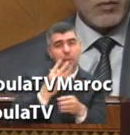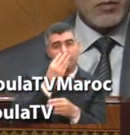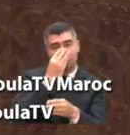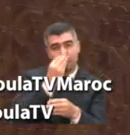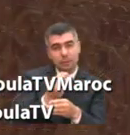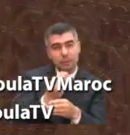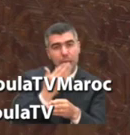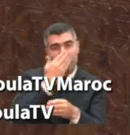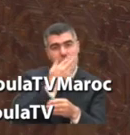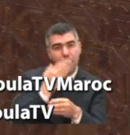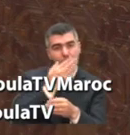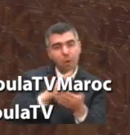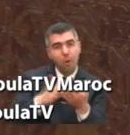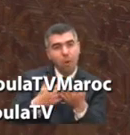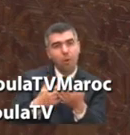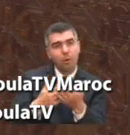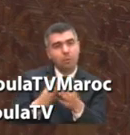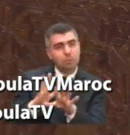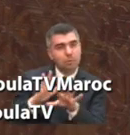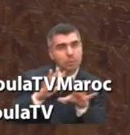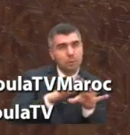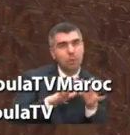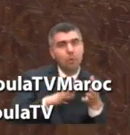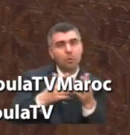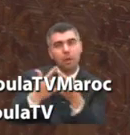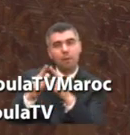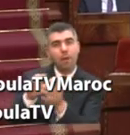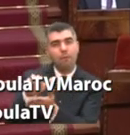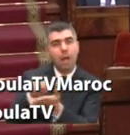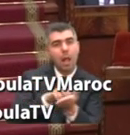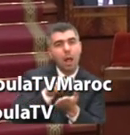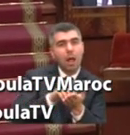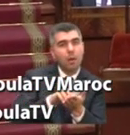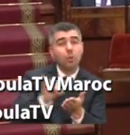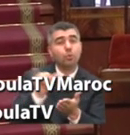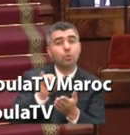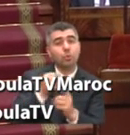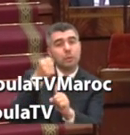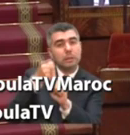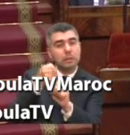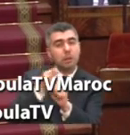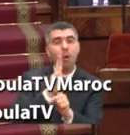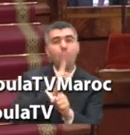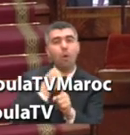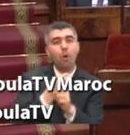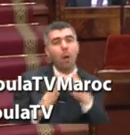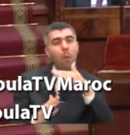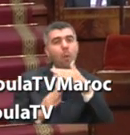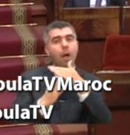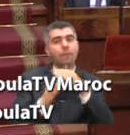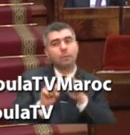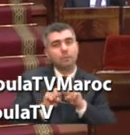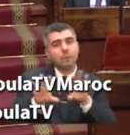السكان وعلى المواشي وعلى المحصولات الزراعية ديالهم. شنو دارت الحكومة للحد من هذا الانتشار؟